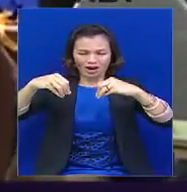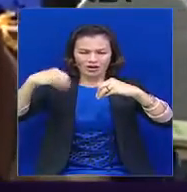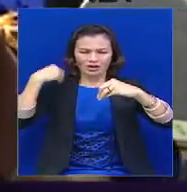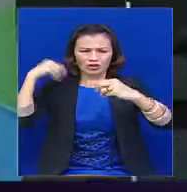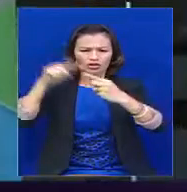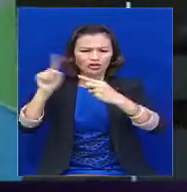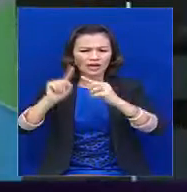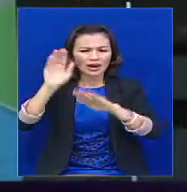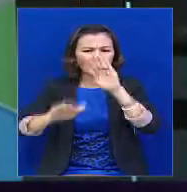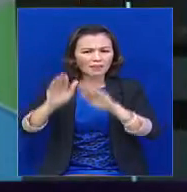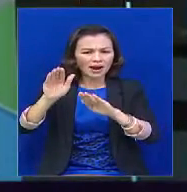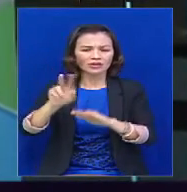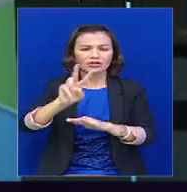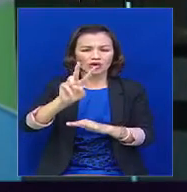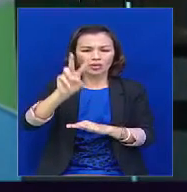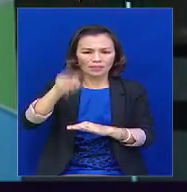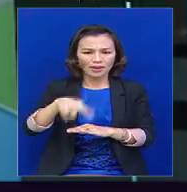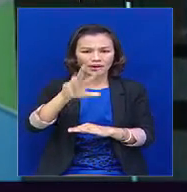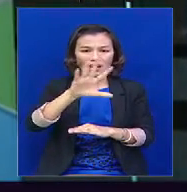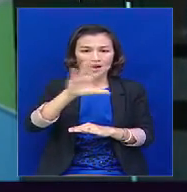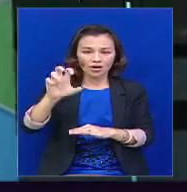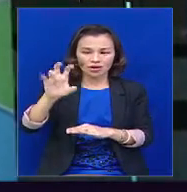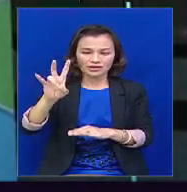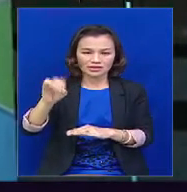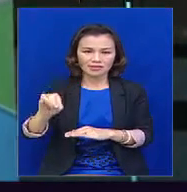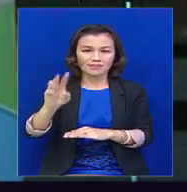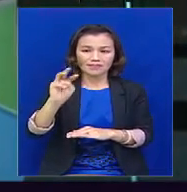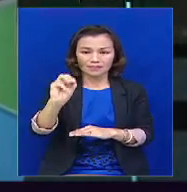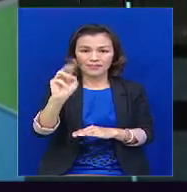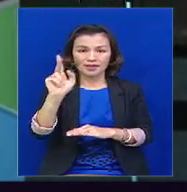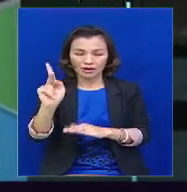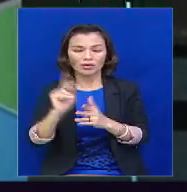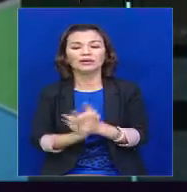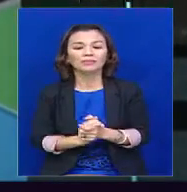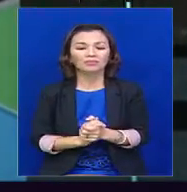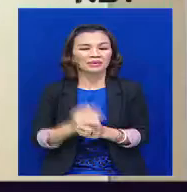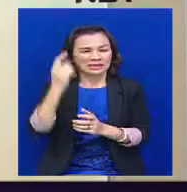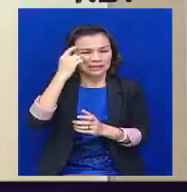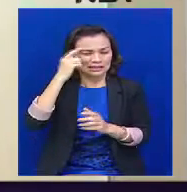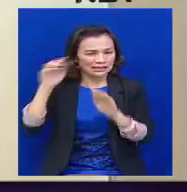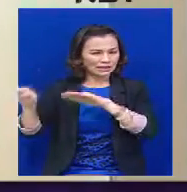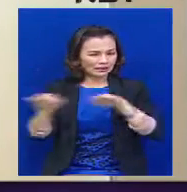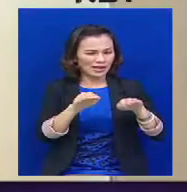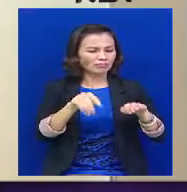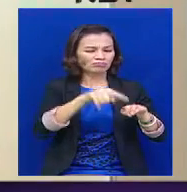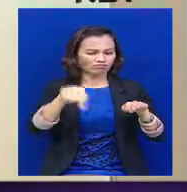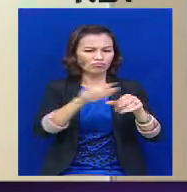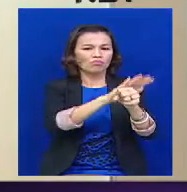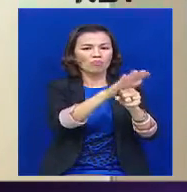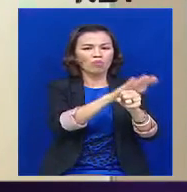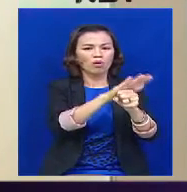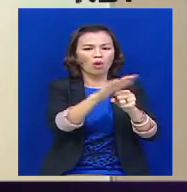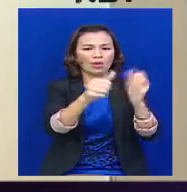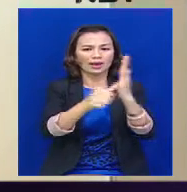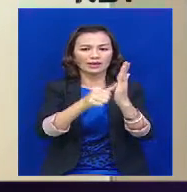ก็คาดว่าจะอยู่ที่ 2570เวตเชื่อว่ามาตรการที่เตรียมไว้จะรองรับสถานการณ์ไว้ได้พร้อมกับมั่นใจจว่าจะ